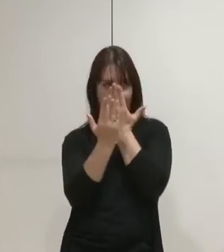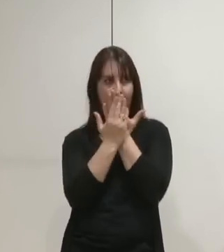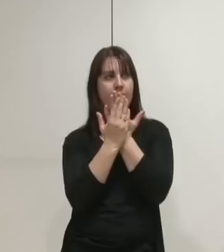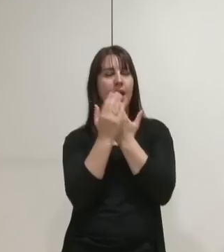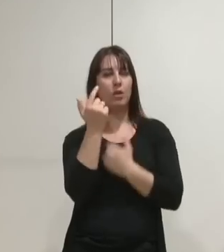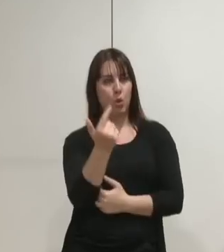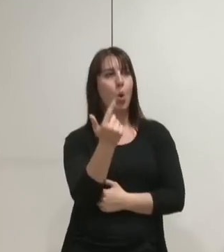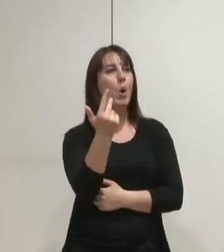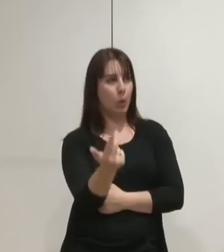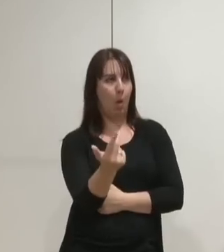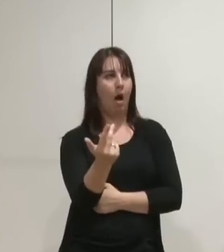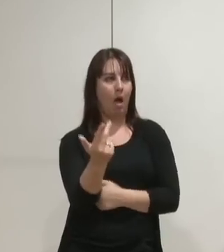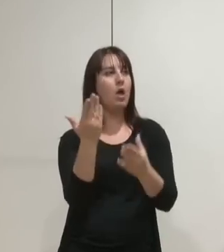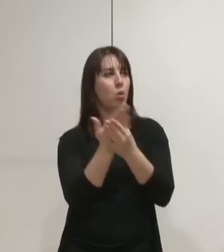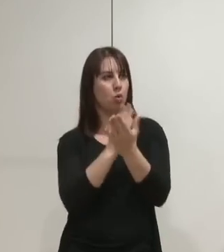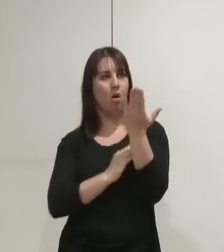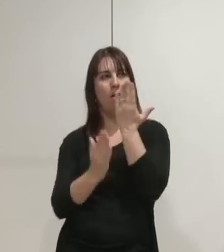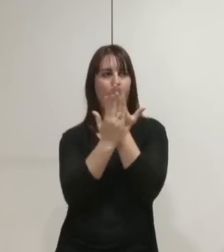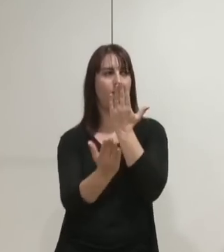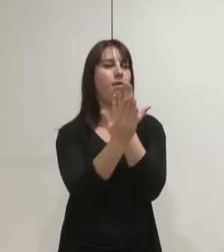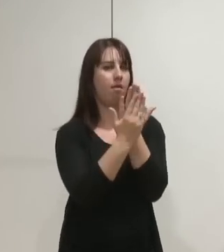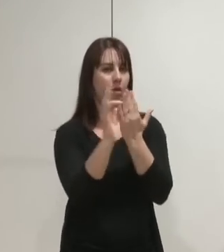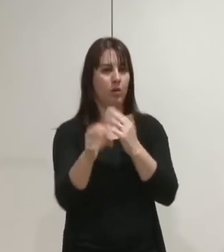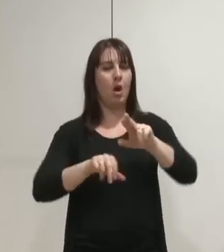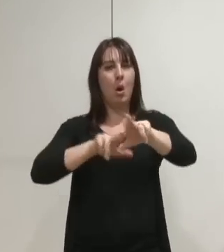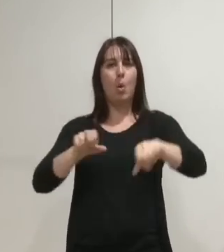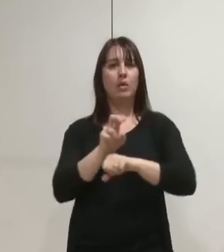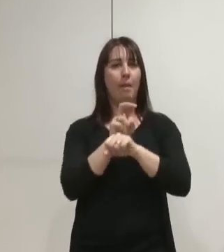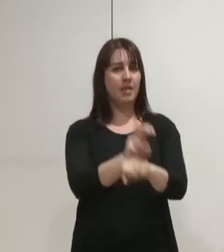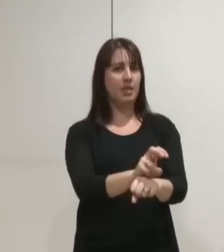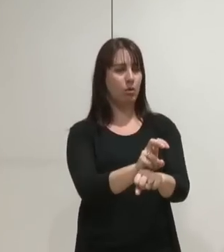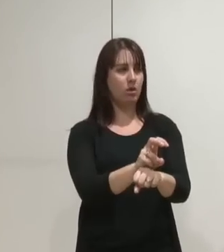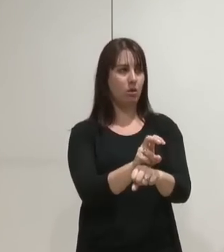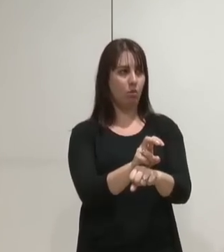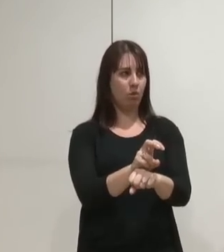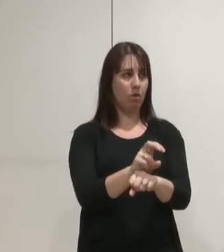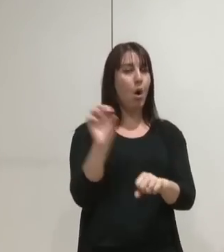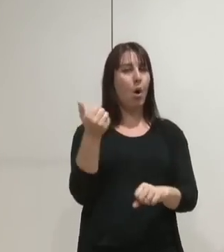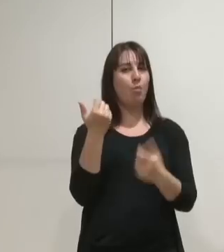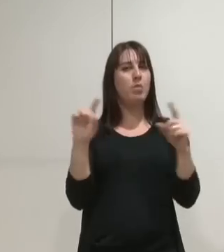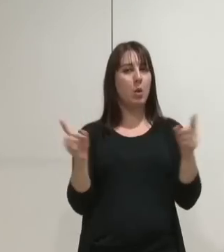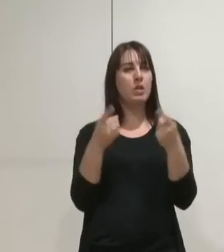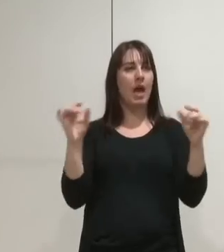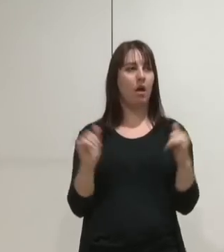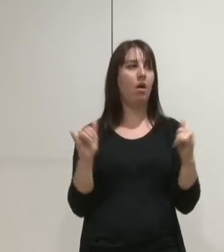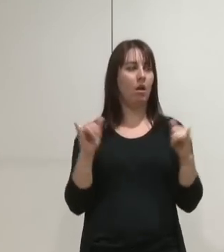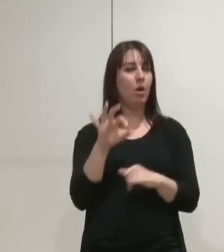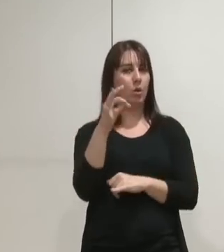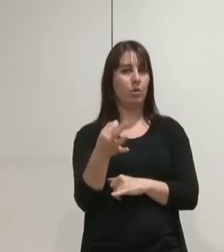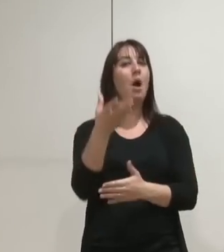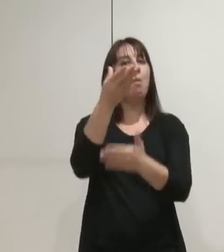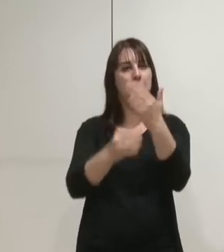2 et 3 qui sont dans dans le document et c'est bien le contrat de mise à disposition pour le premier concert effectiv qui manque pour